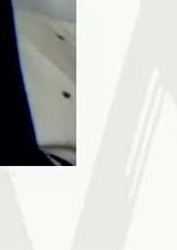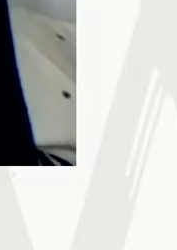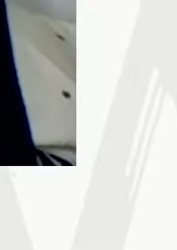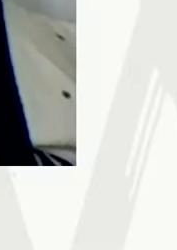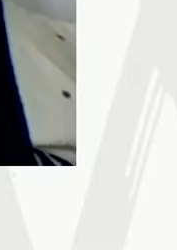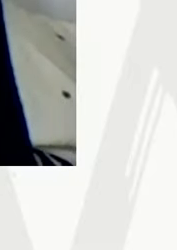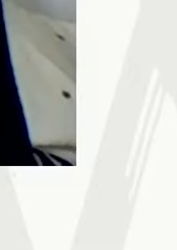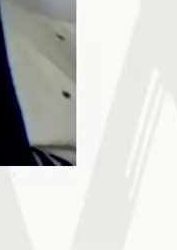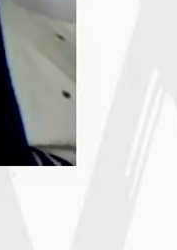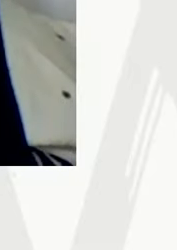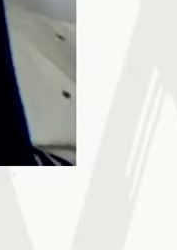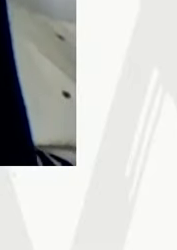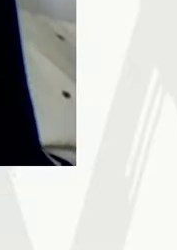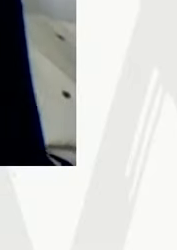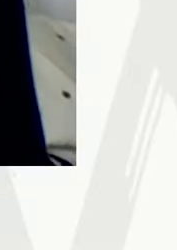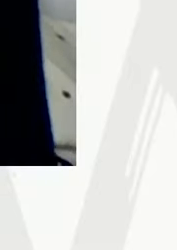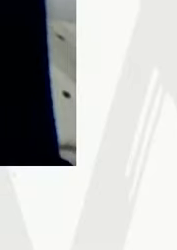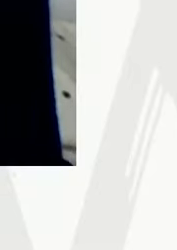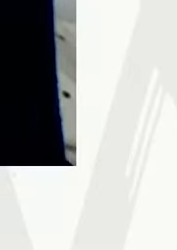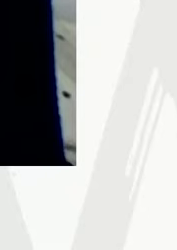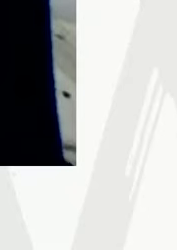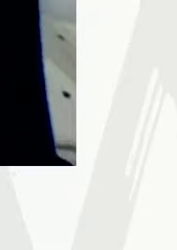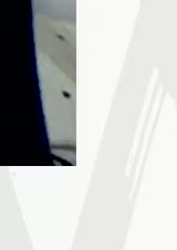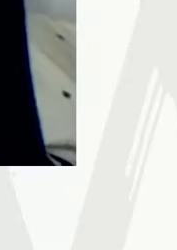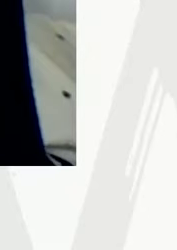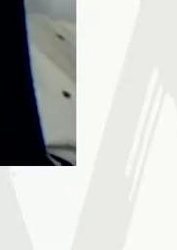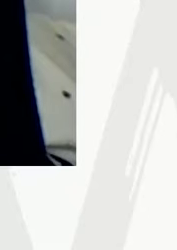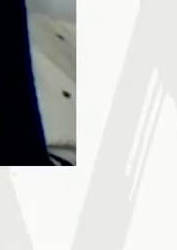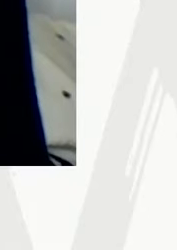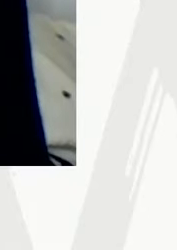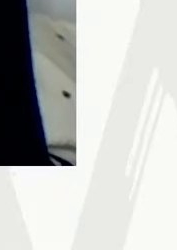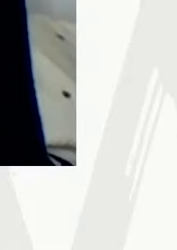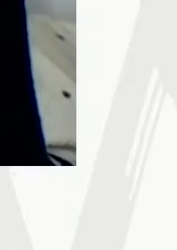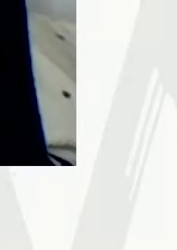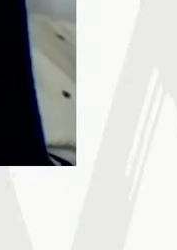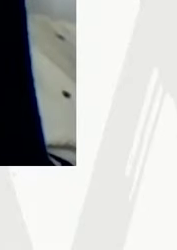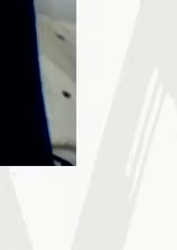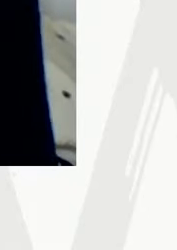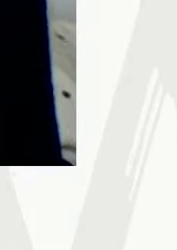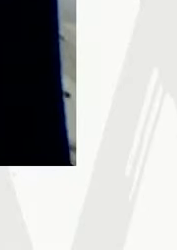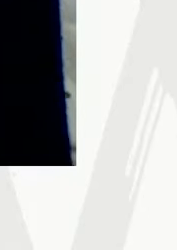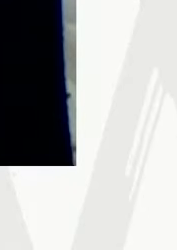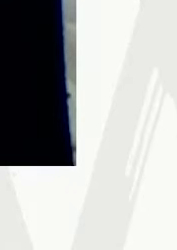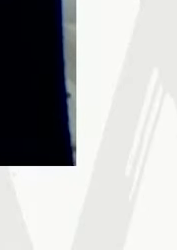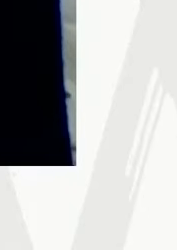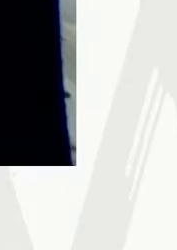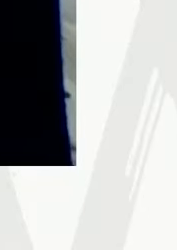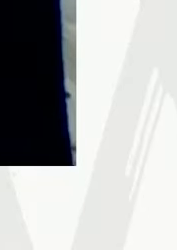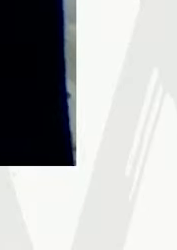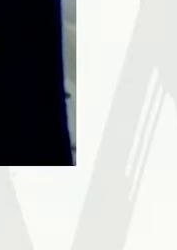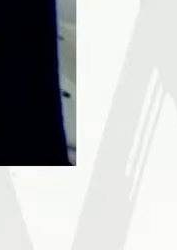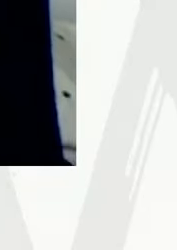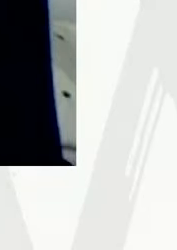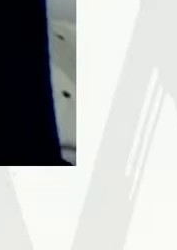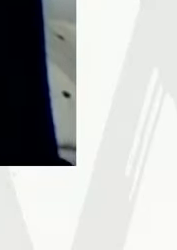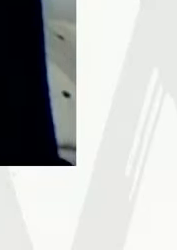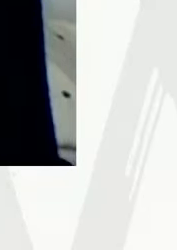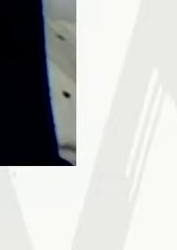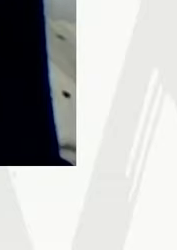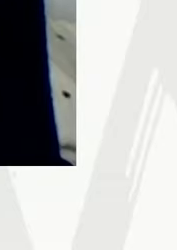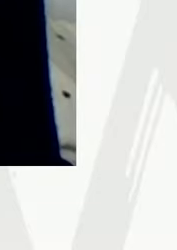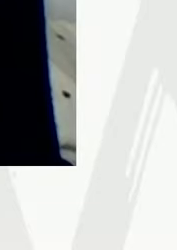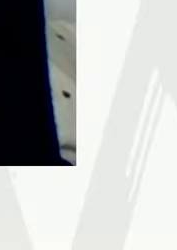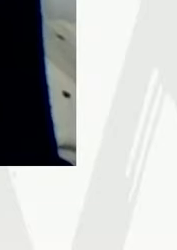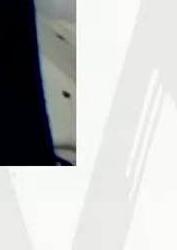seconde supposant une cruauté non moins absolue. Cette